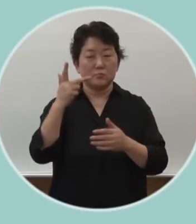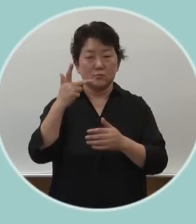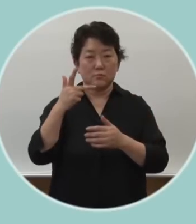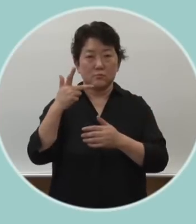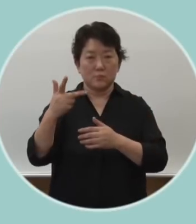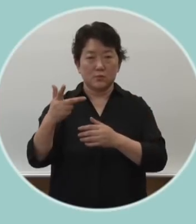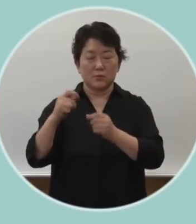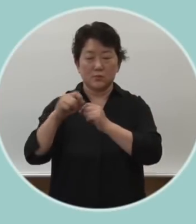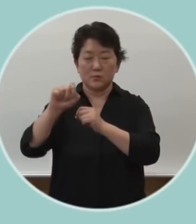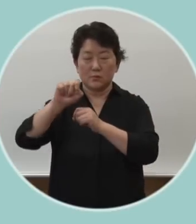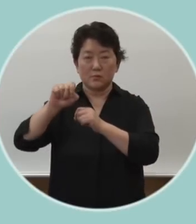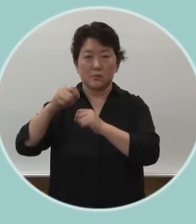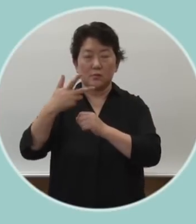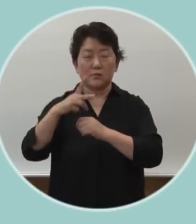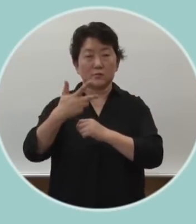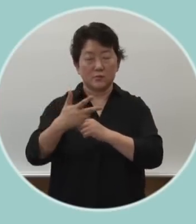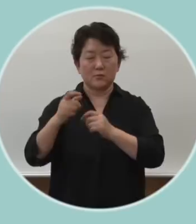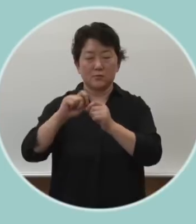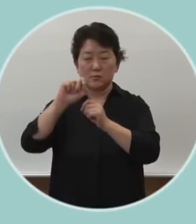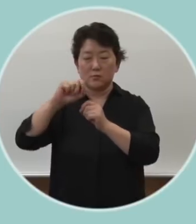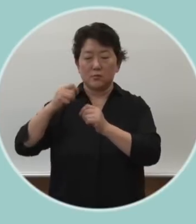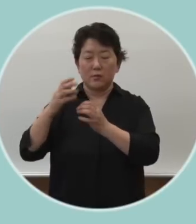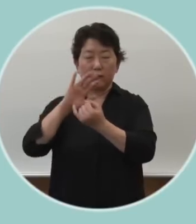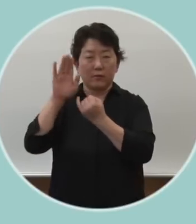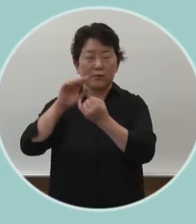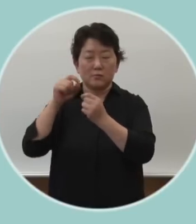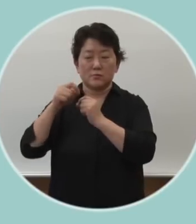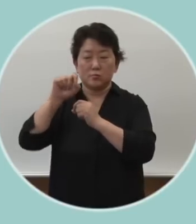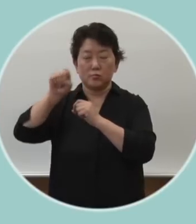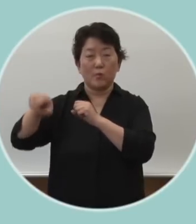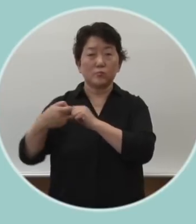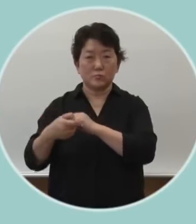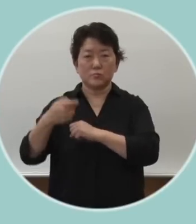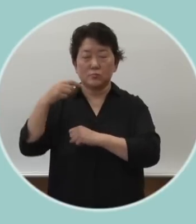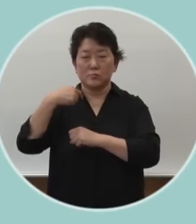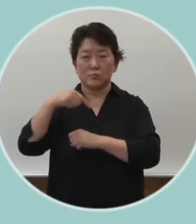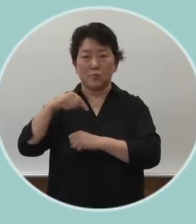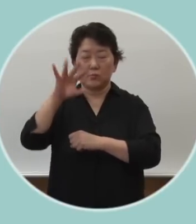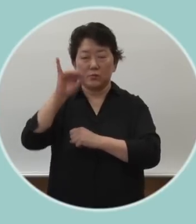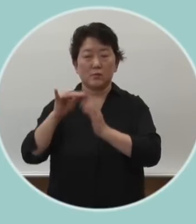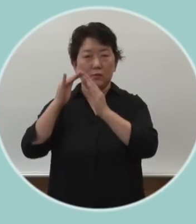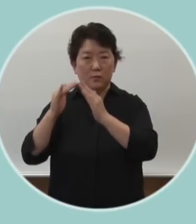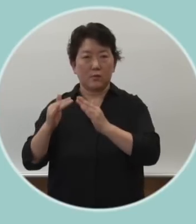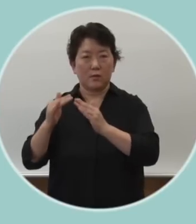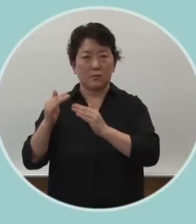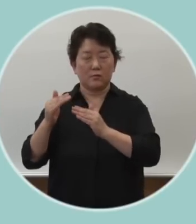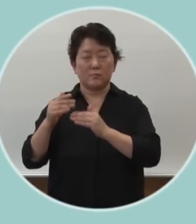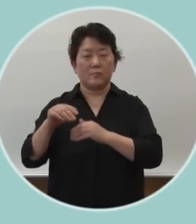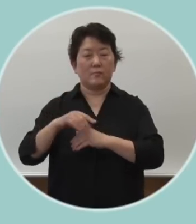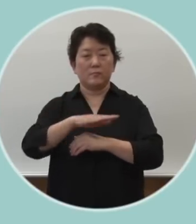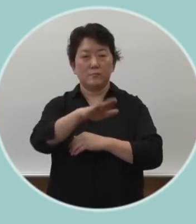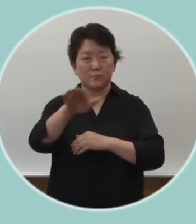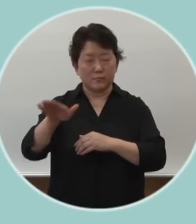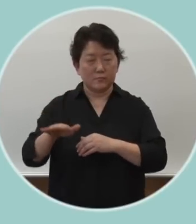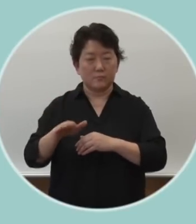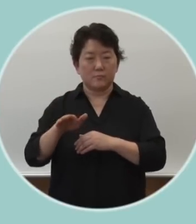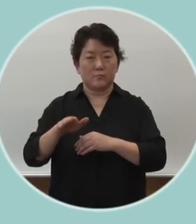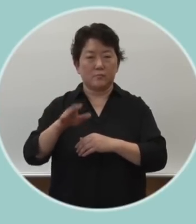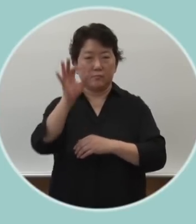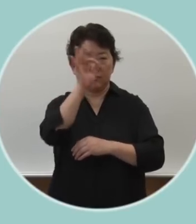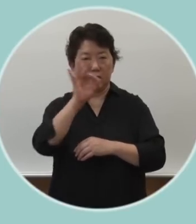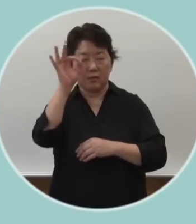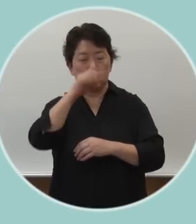市局や今治市教育委員会とも連携し、会場や周辺部の見回りを実施いたします